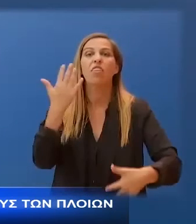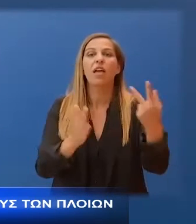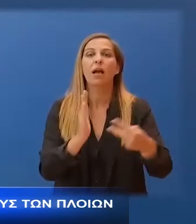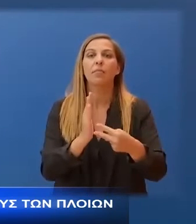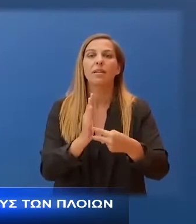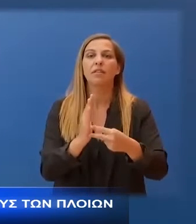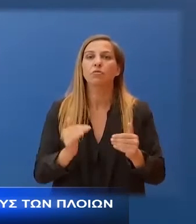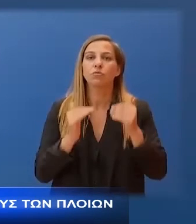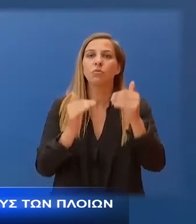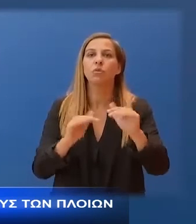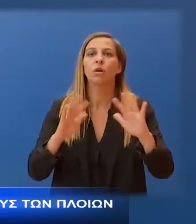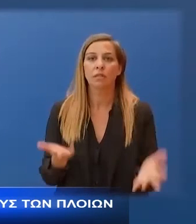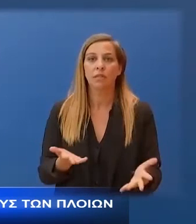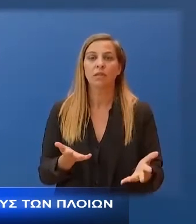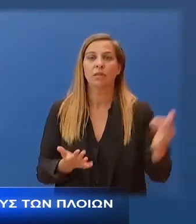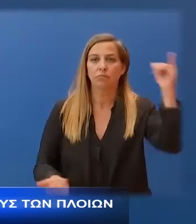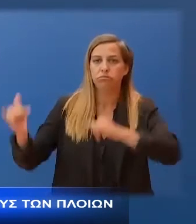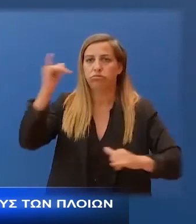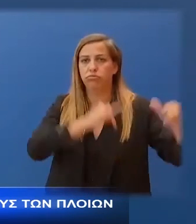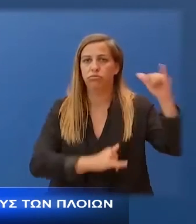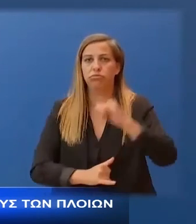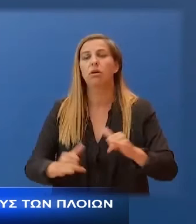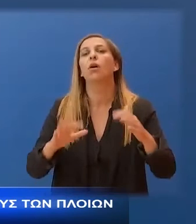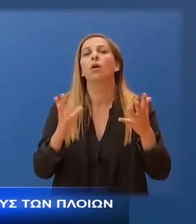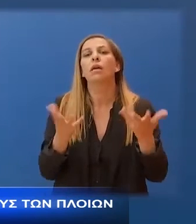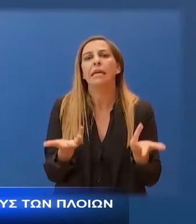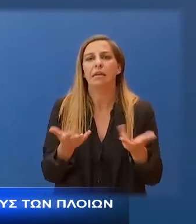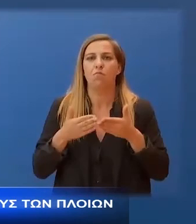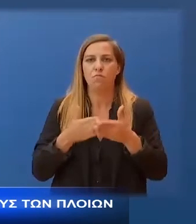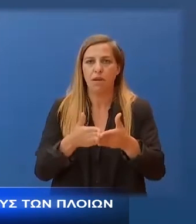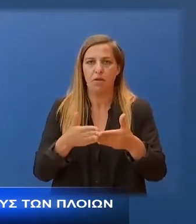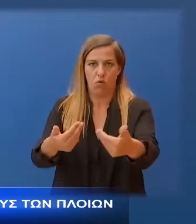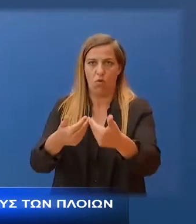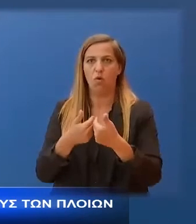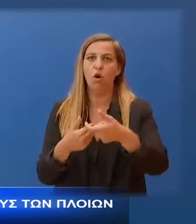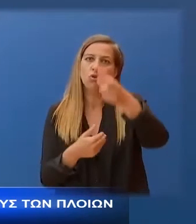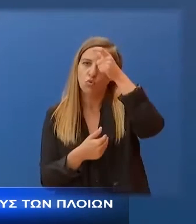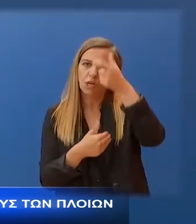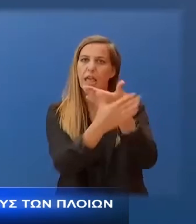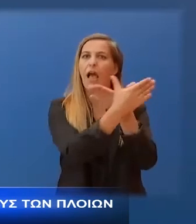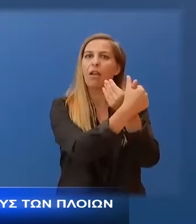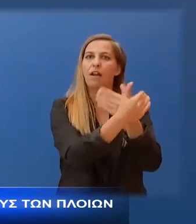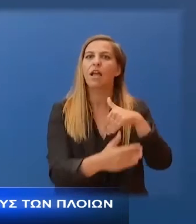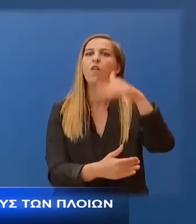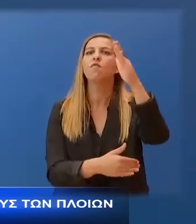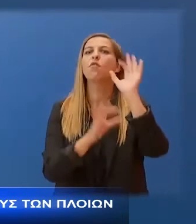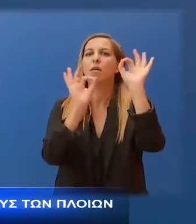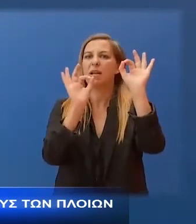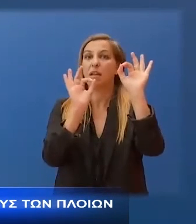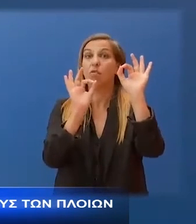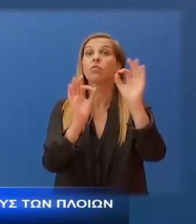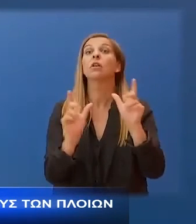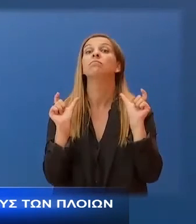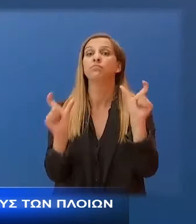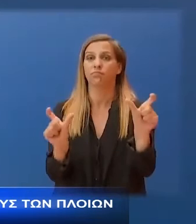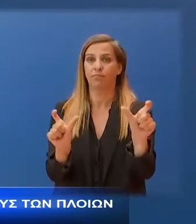της αναστολής αεροπορικών και θαλασσίων συνδέσεων με Τουρκία, Αλβανία και Βόρεια Μακεδονία, της υποχρέωσης για